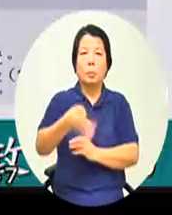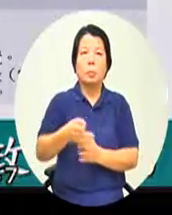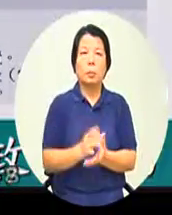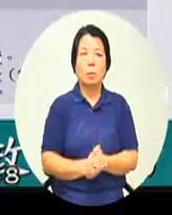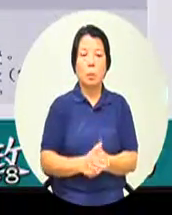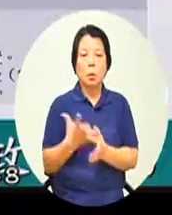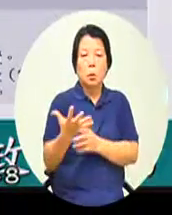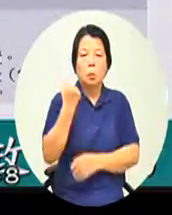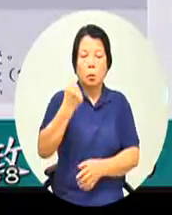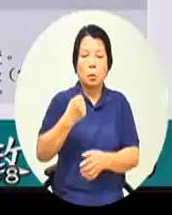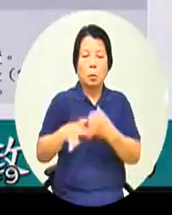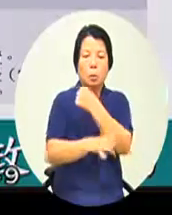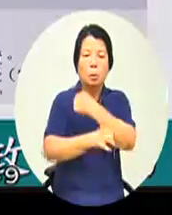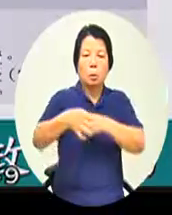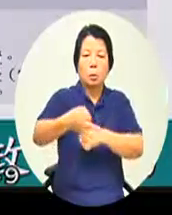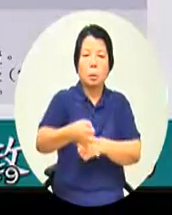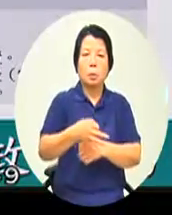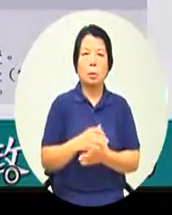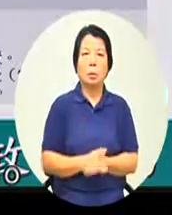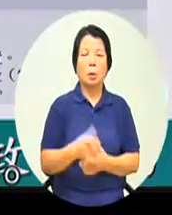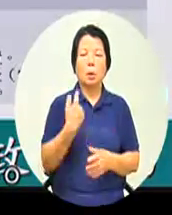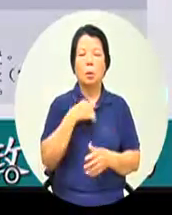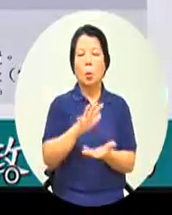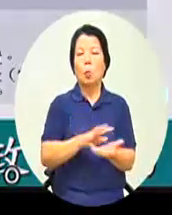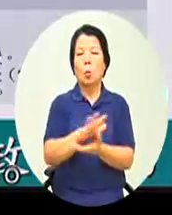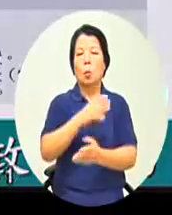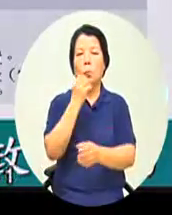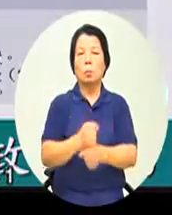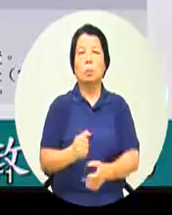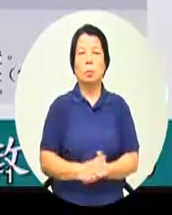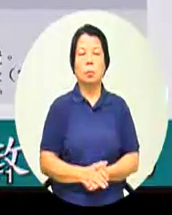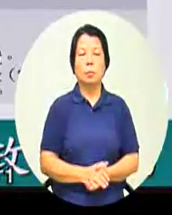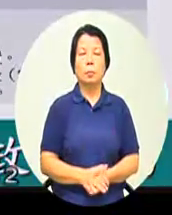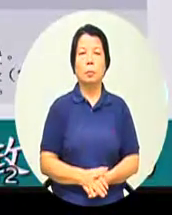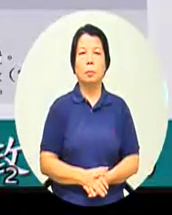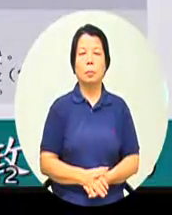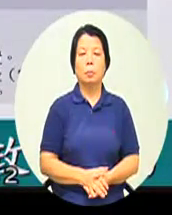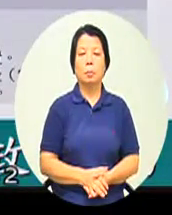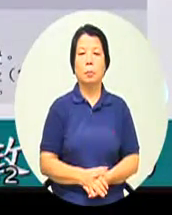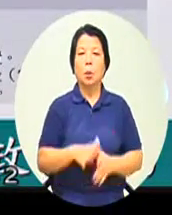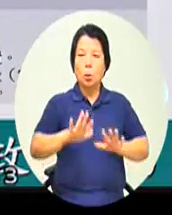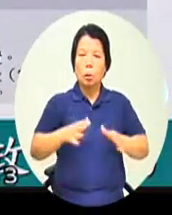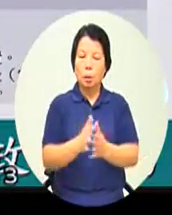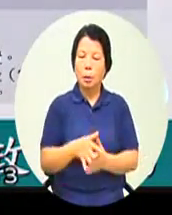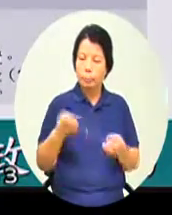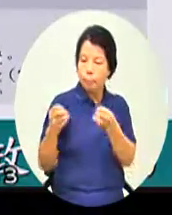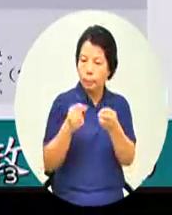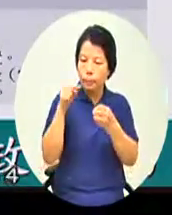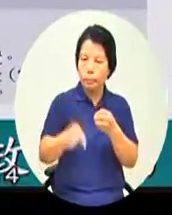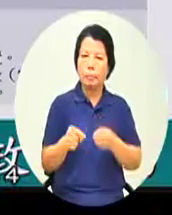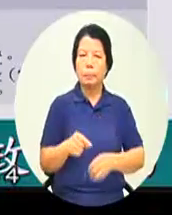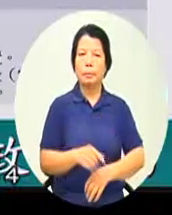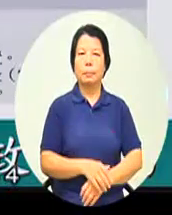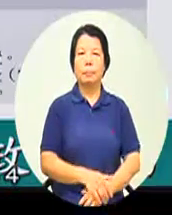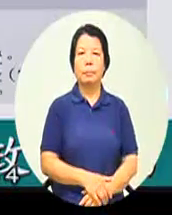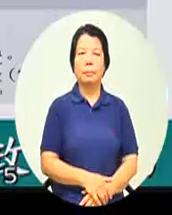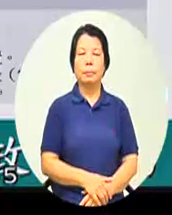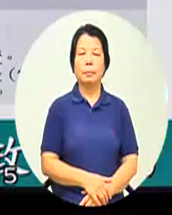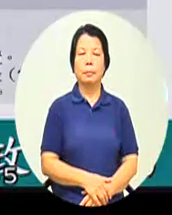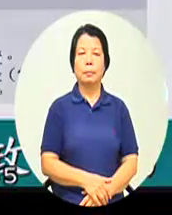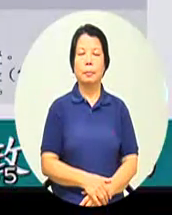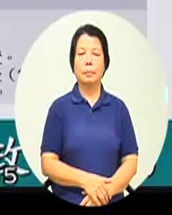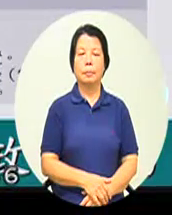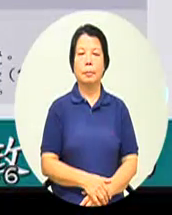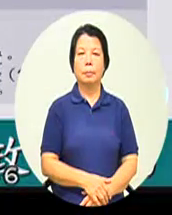基金，你弄乌白你冲冲哎，好。我现在要跟你讨论这项啦，局